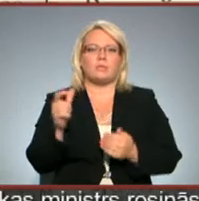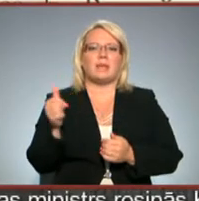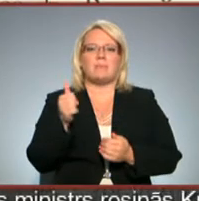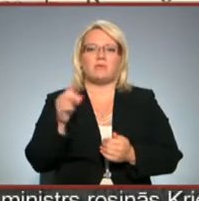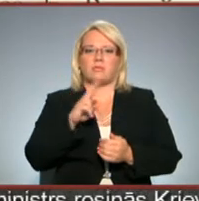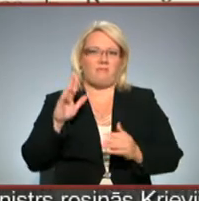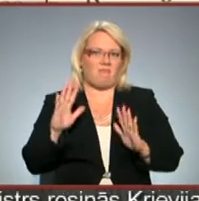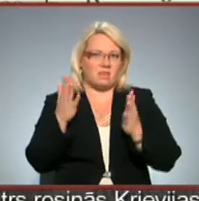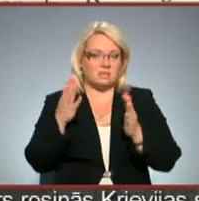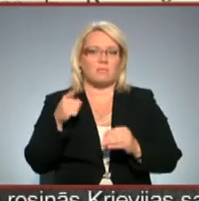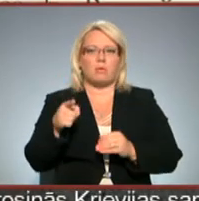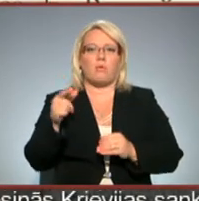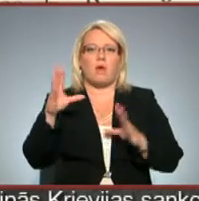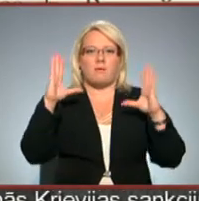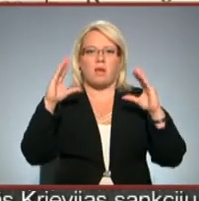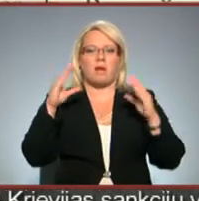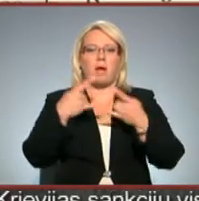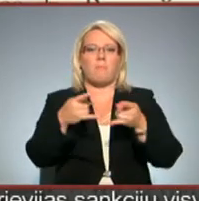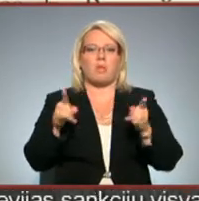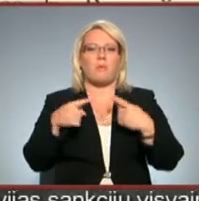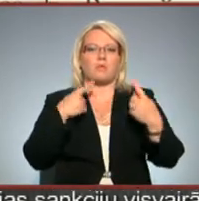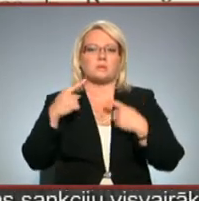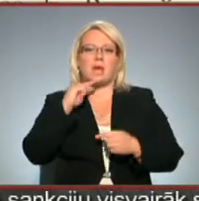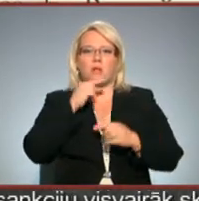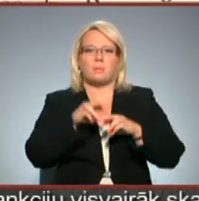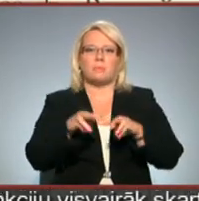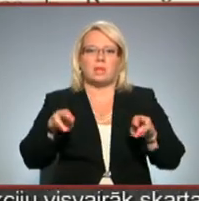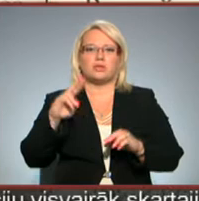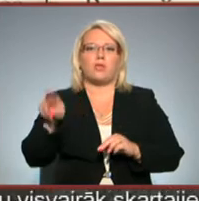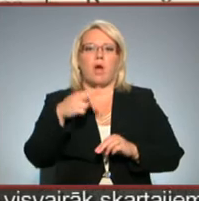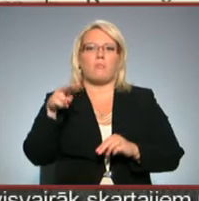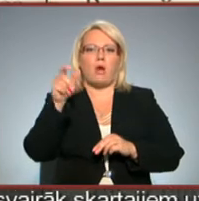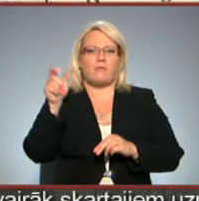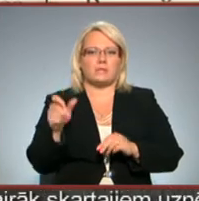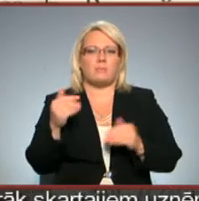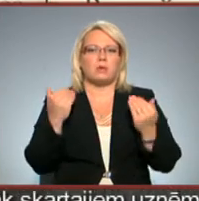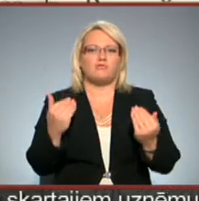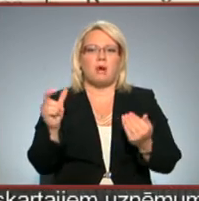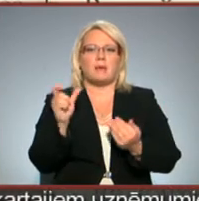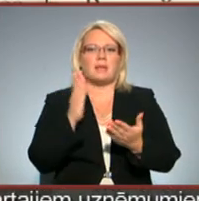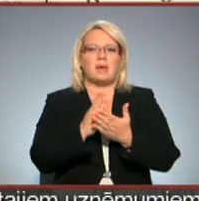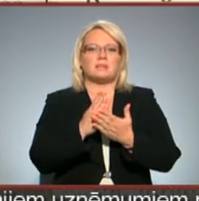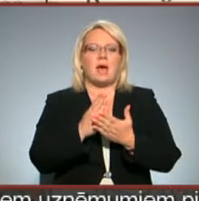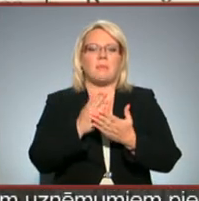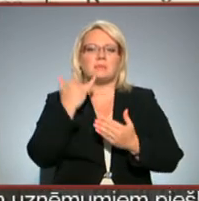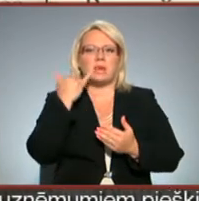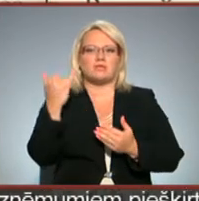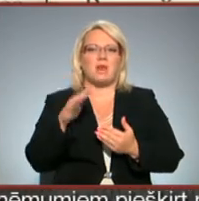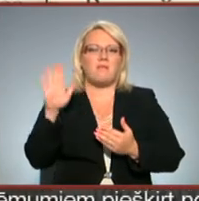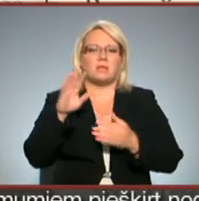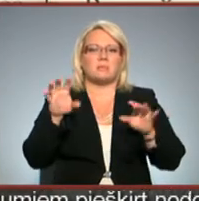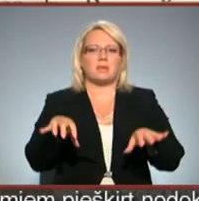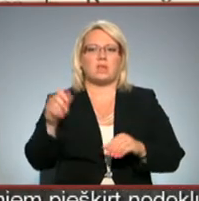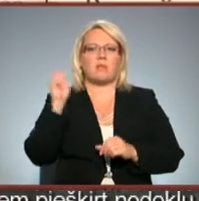veicas. Par to vakarā panorāmā runāsim ar ekonomikas ministru Jačeslavu Dombrovski, bet šobrīd esam sazinājušies ar valsts prezidentu